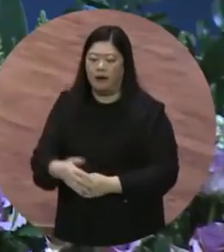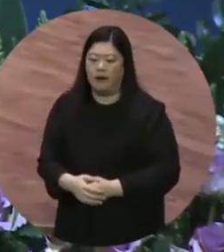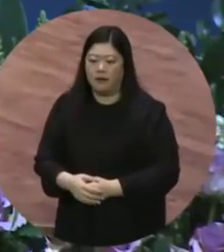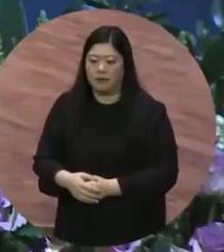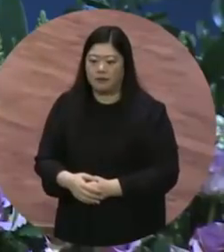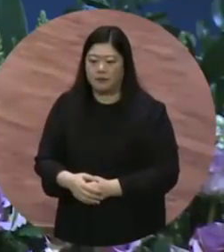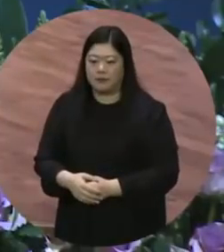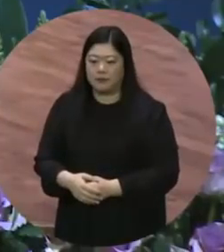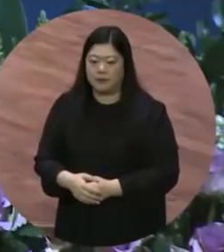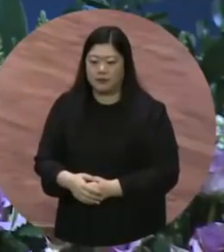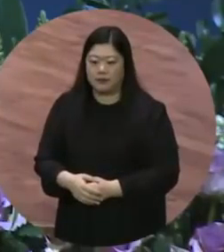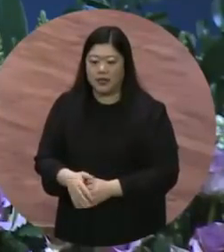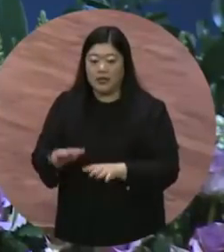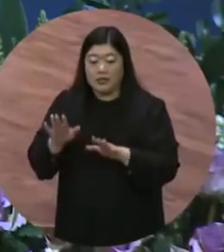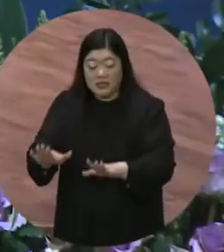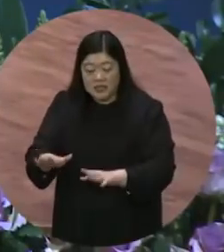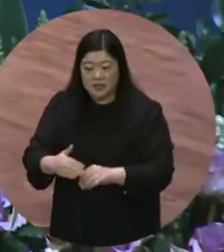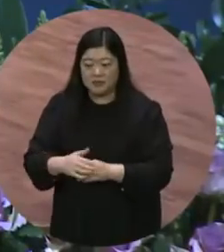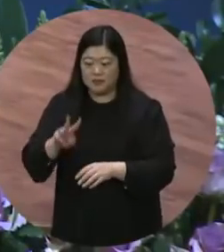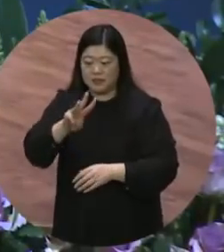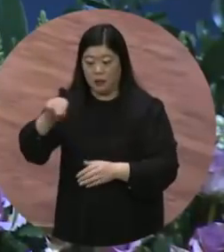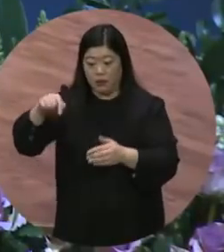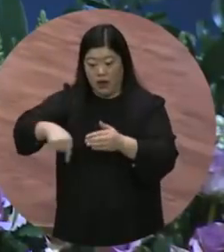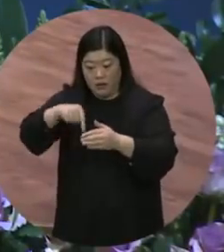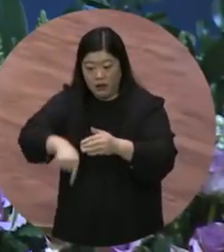1311개의 말씀 운동의 현장이 회복되고,